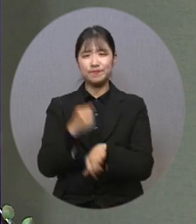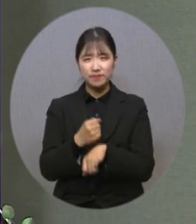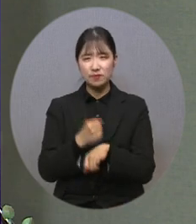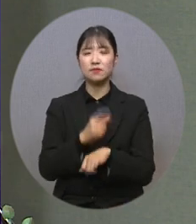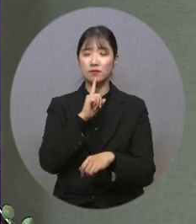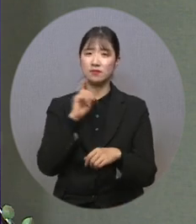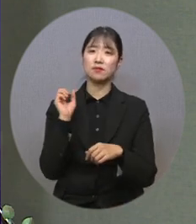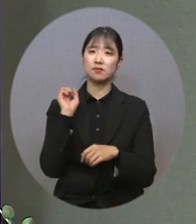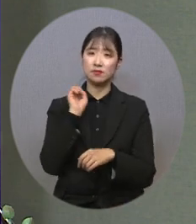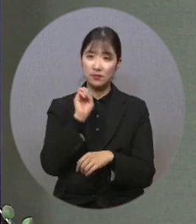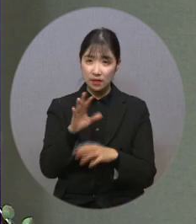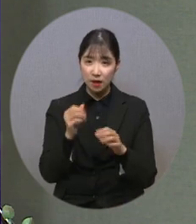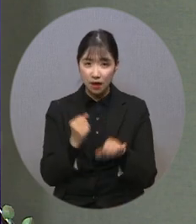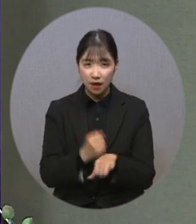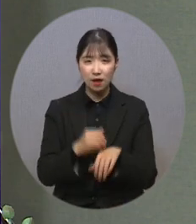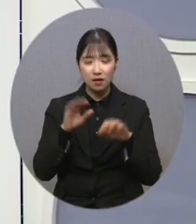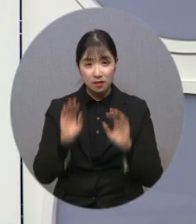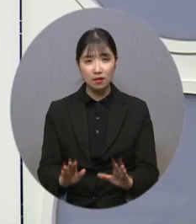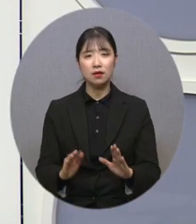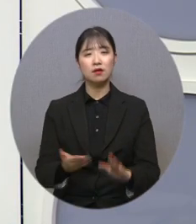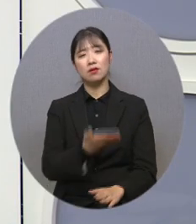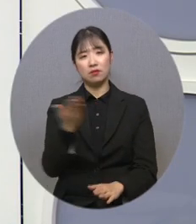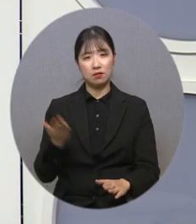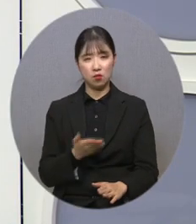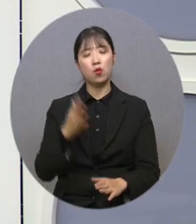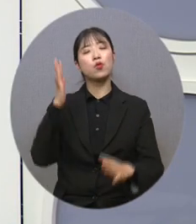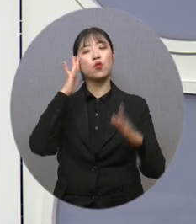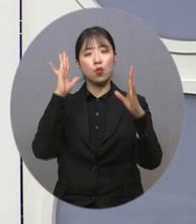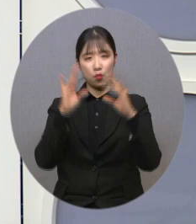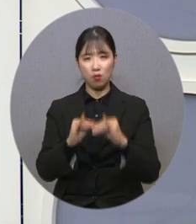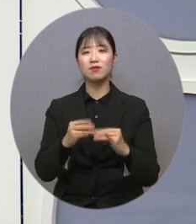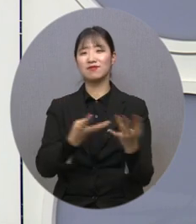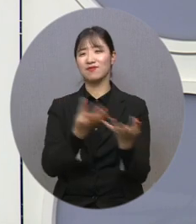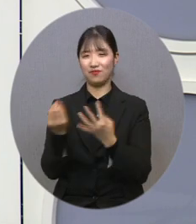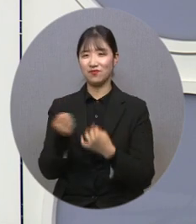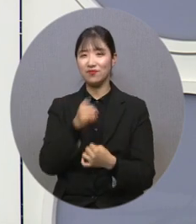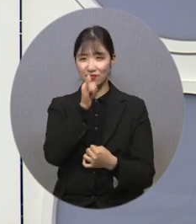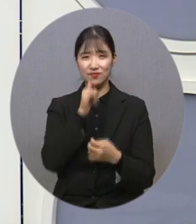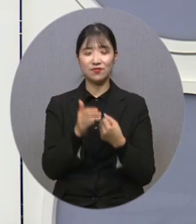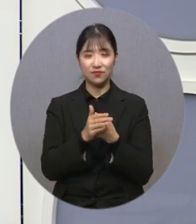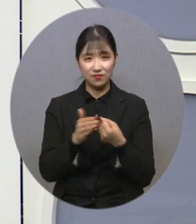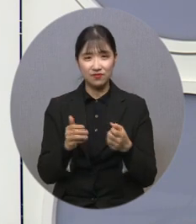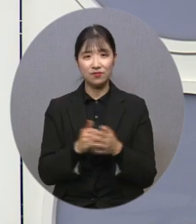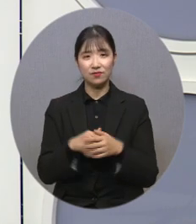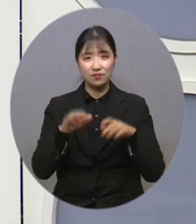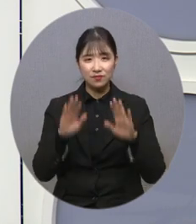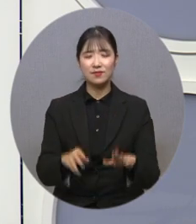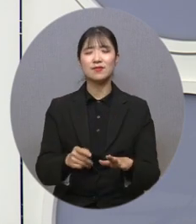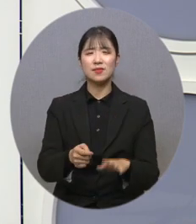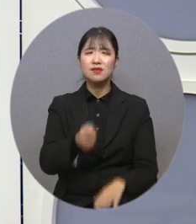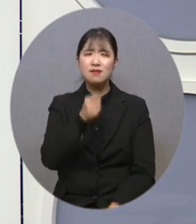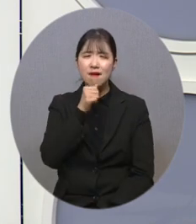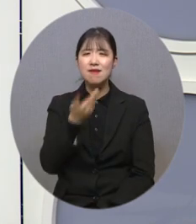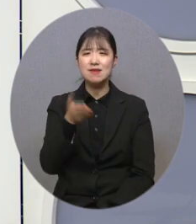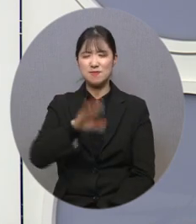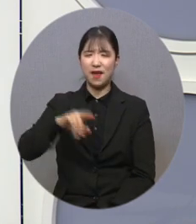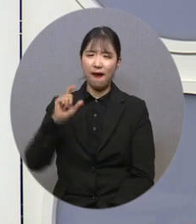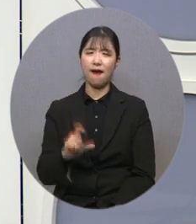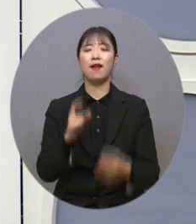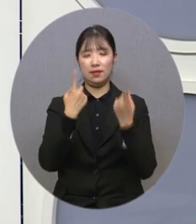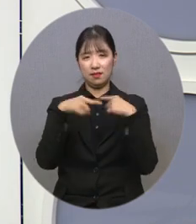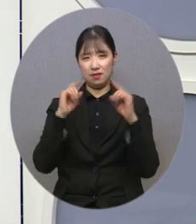했고 지금은 우리 구성원들이 많이 동의를 하고 있는 것 같습니다. 그래서 저는 작지만 강한 대학.